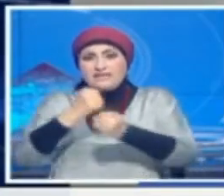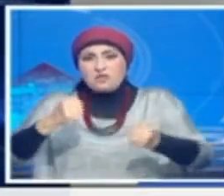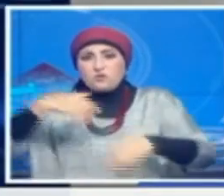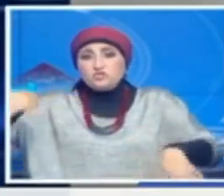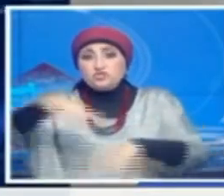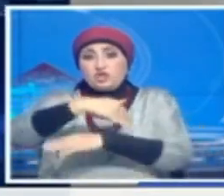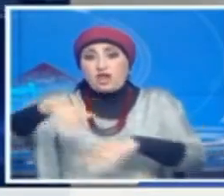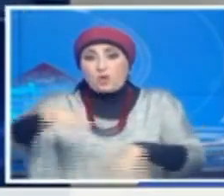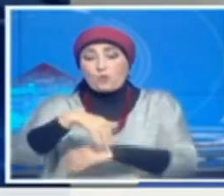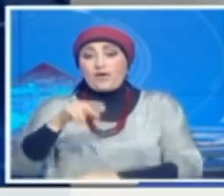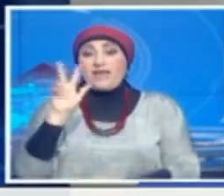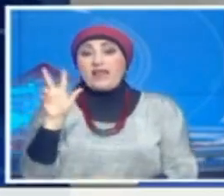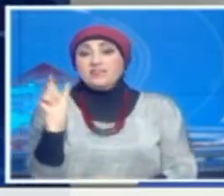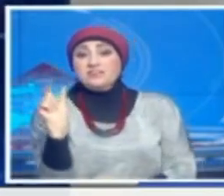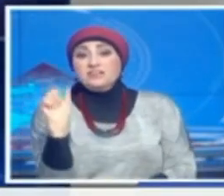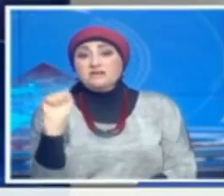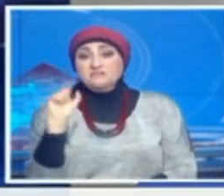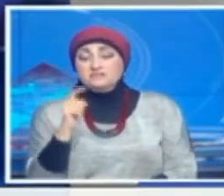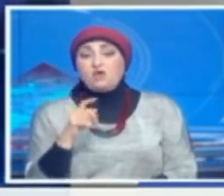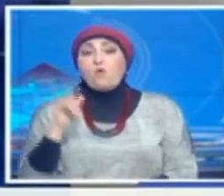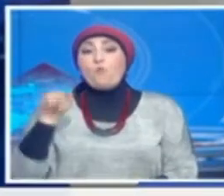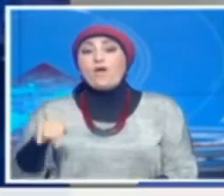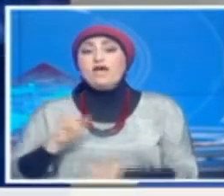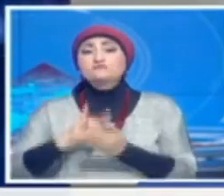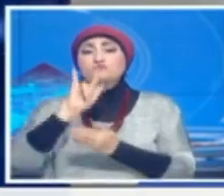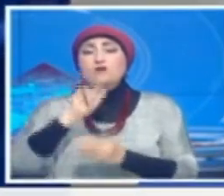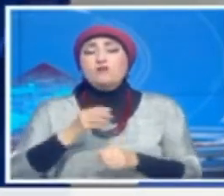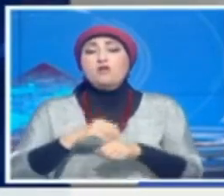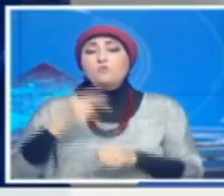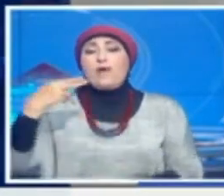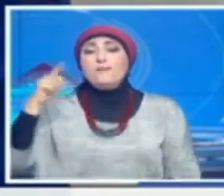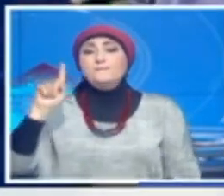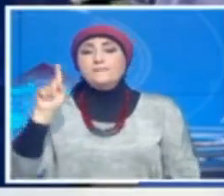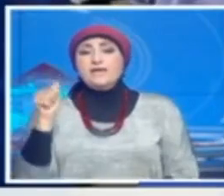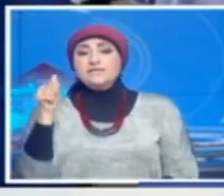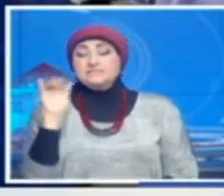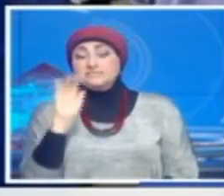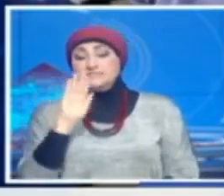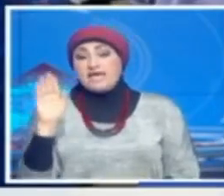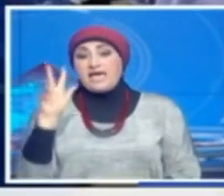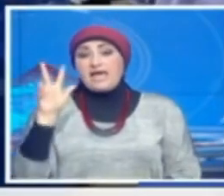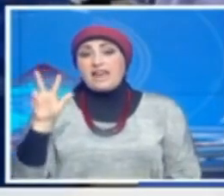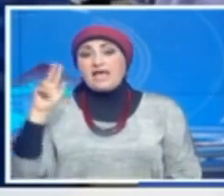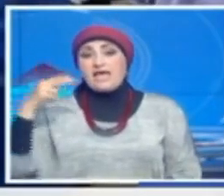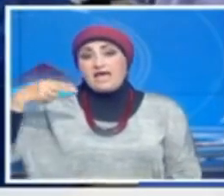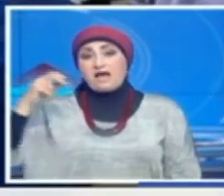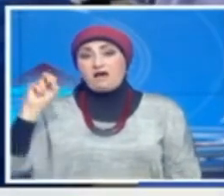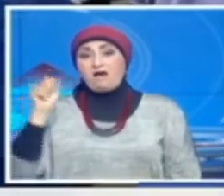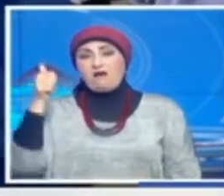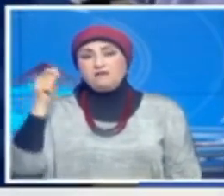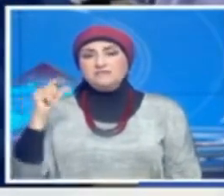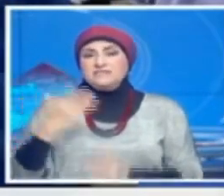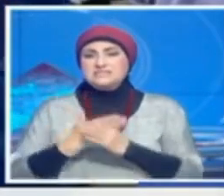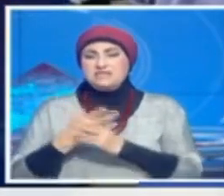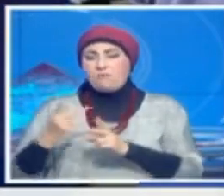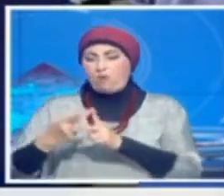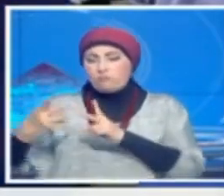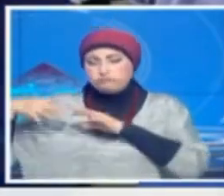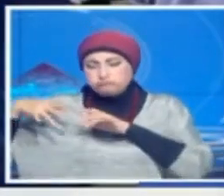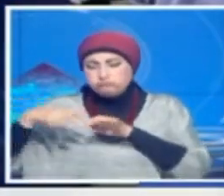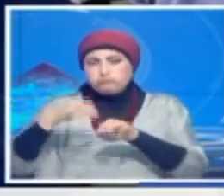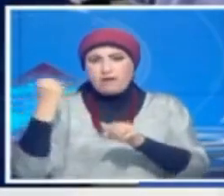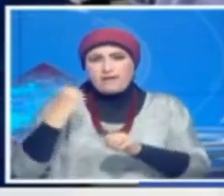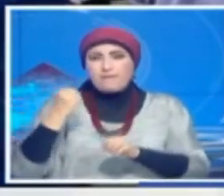كمحور يربط بين شوارع النصر والطيران وعباس العقاد، بما يخفف الكثافة المرورية